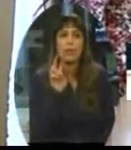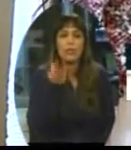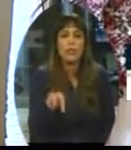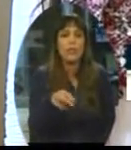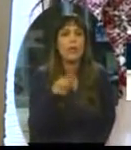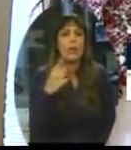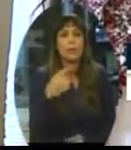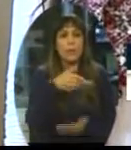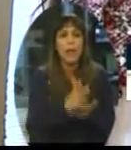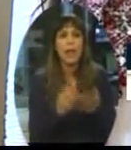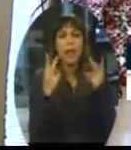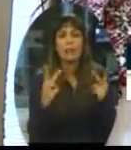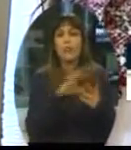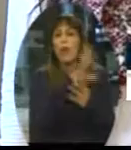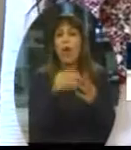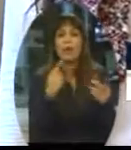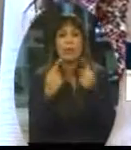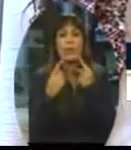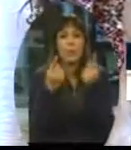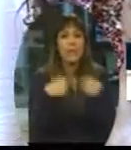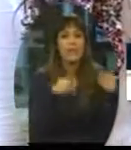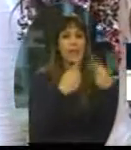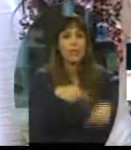בכל הדיונים, בוועדות ובמליאה.